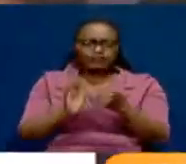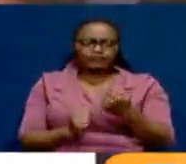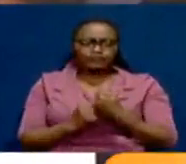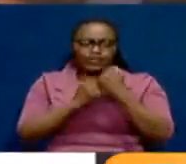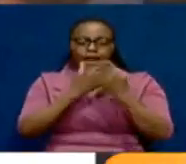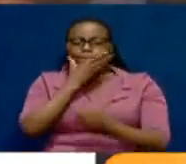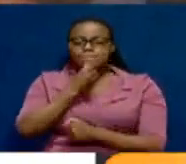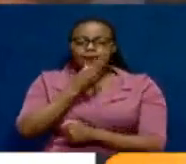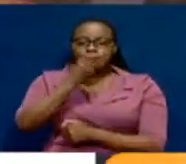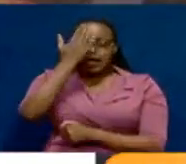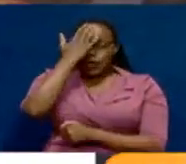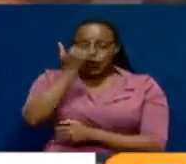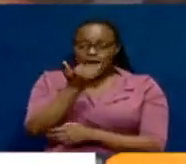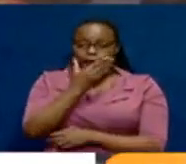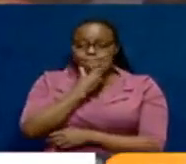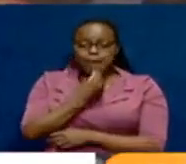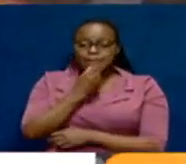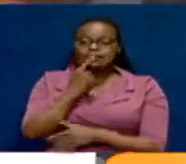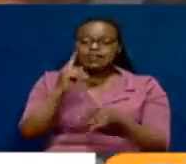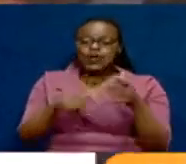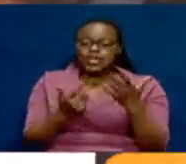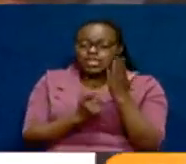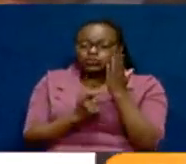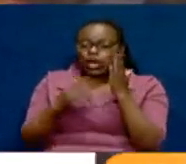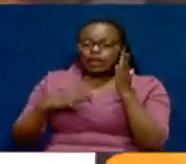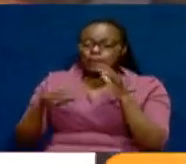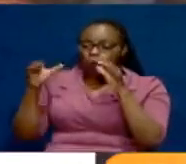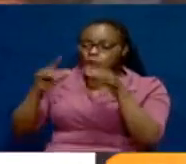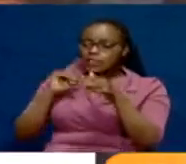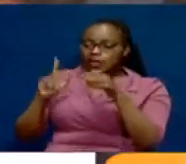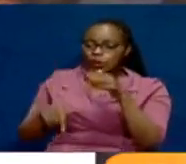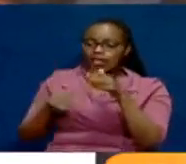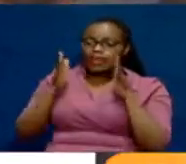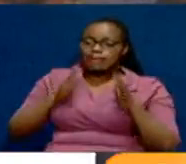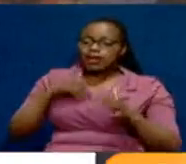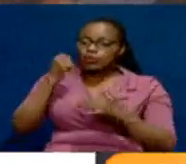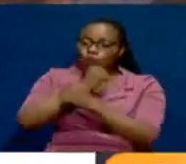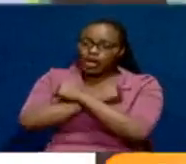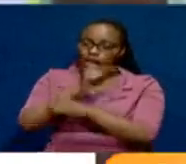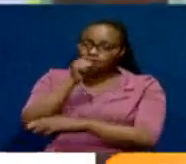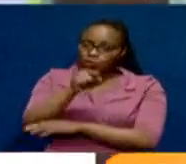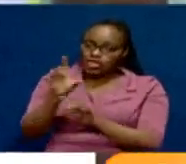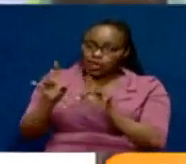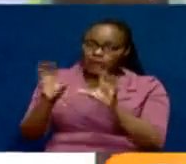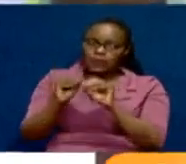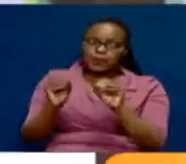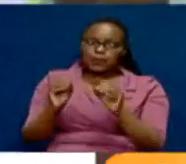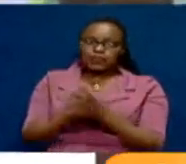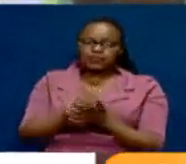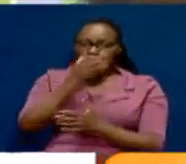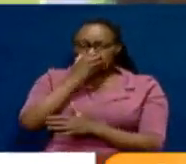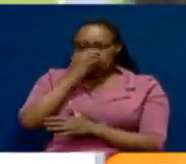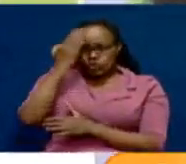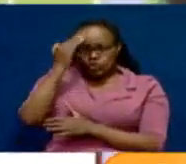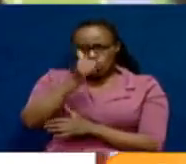baba mkono kwa sababu baba wanasema Waswahili kwamba yule anayekupenda mfanye namna gani? Anaitwa William Ruto. Si